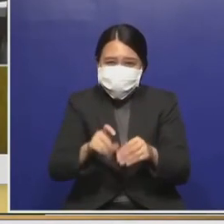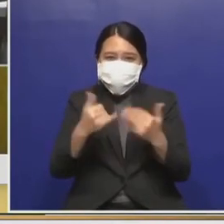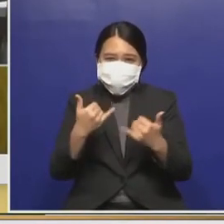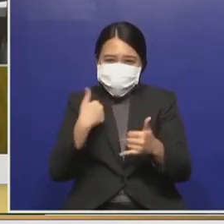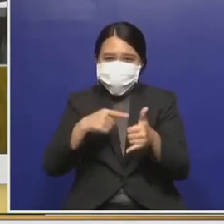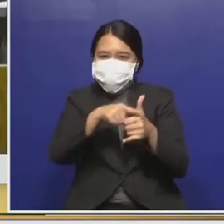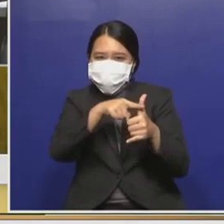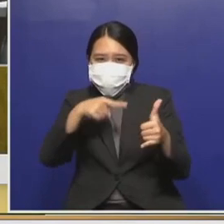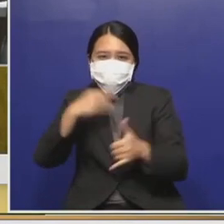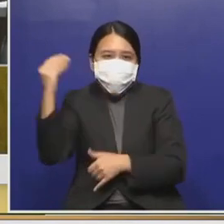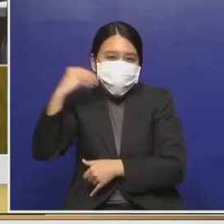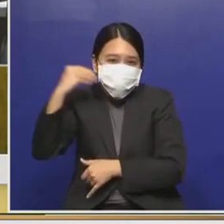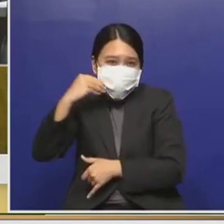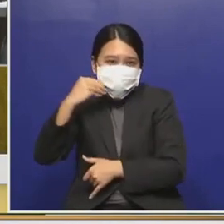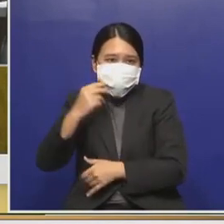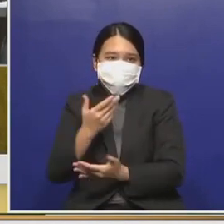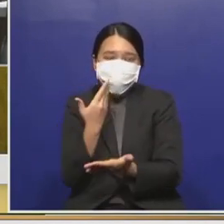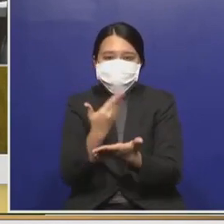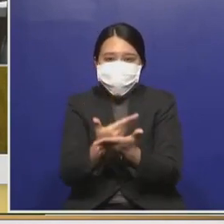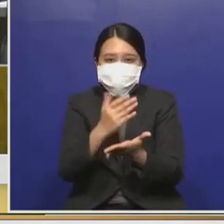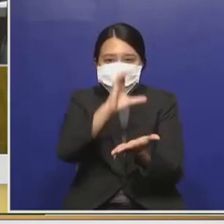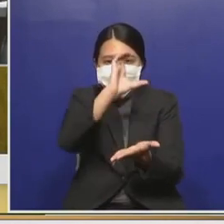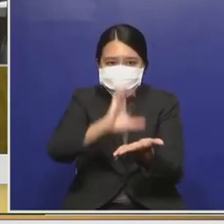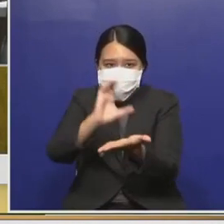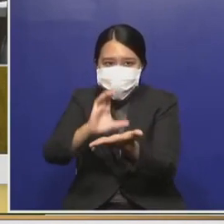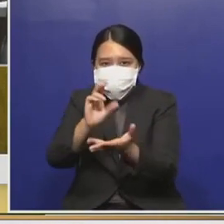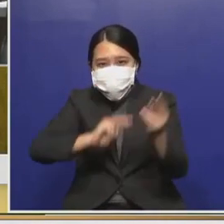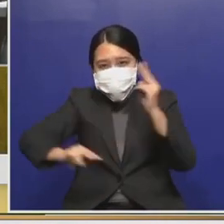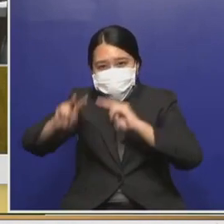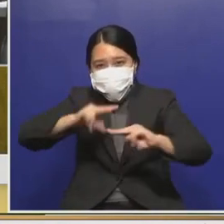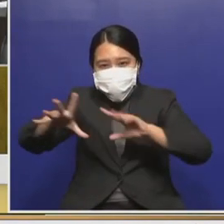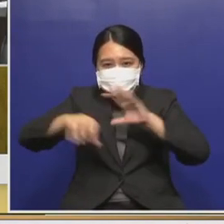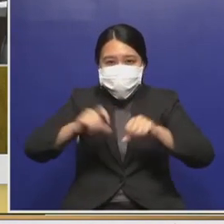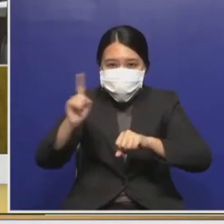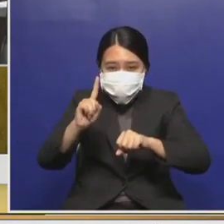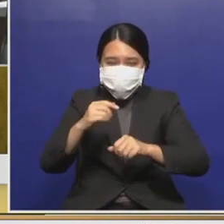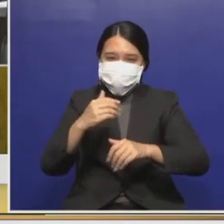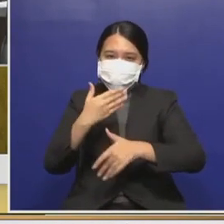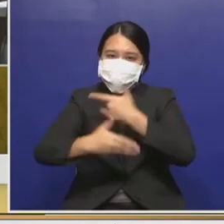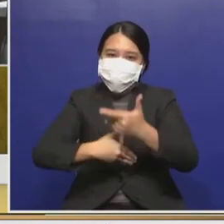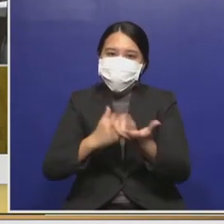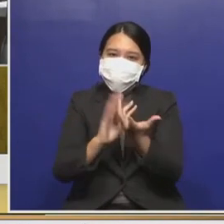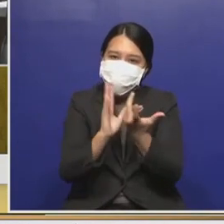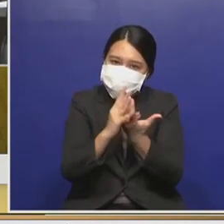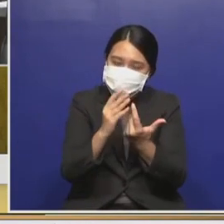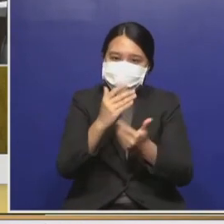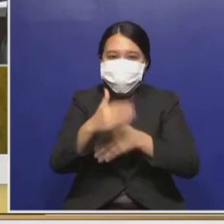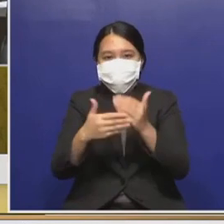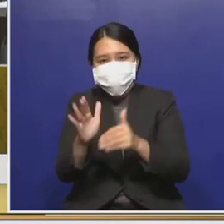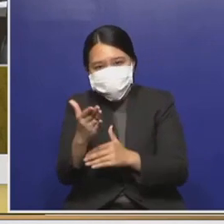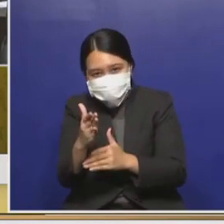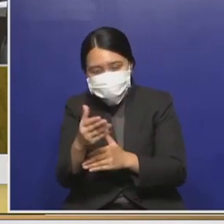เขาจะไปหาแลงทุนทไหนขายผัก ขายปลา ขายกเดียว ไม่มีบริษัท